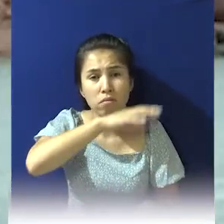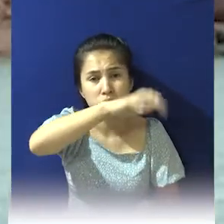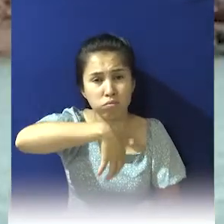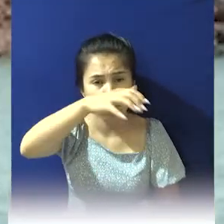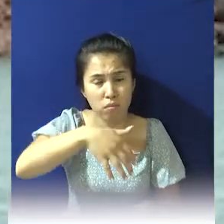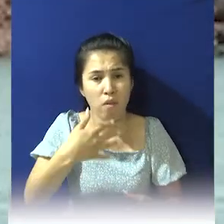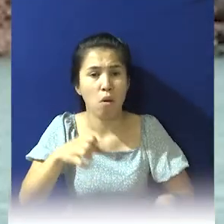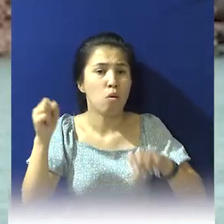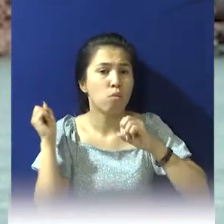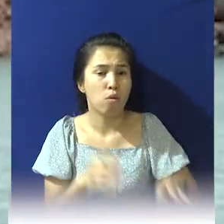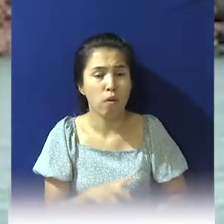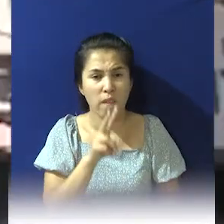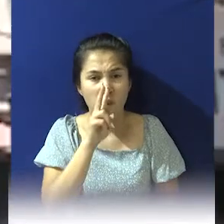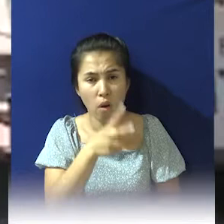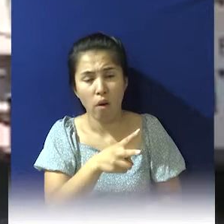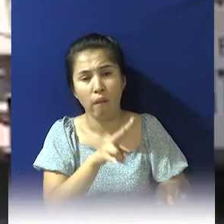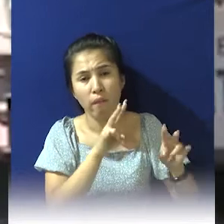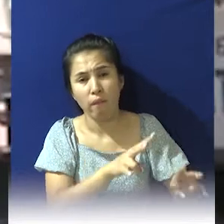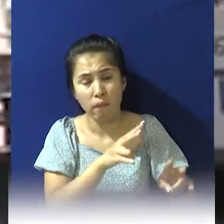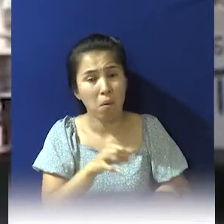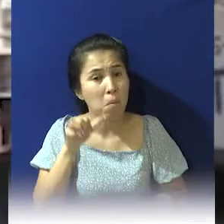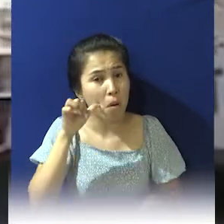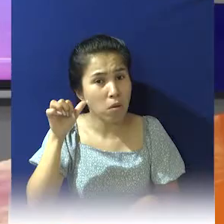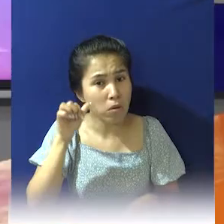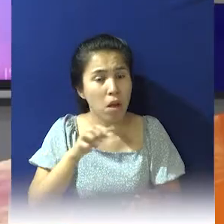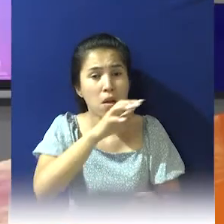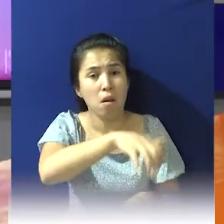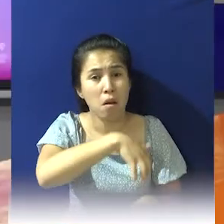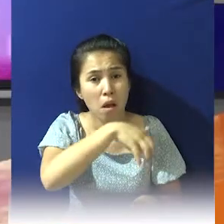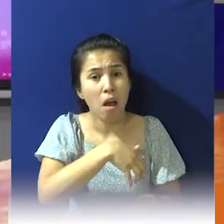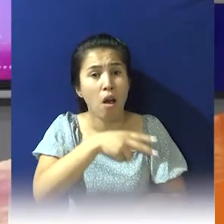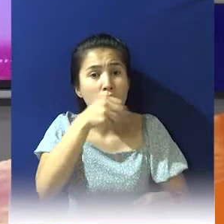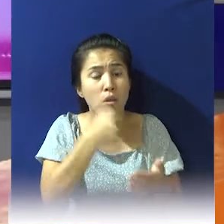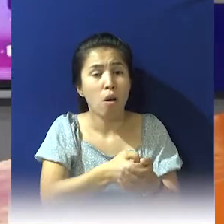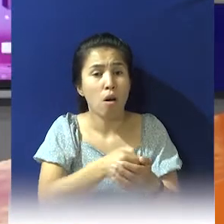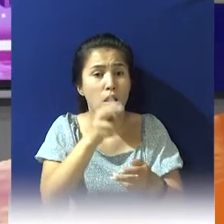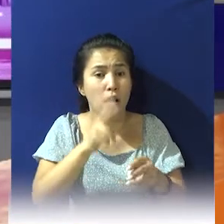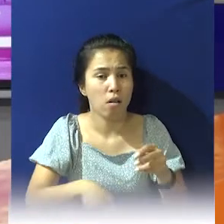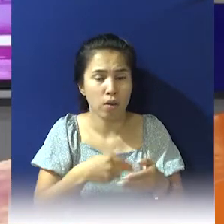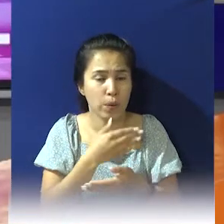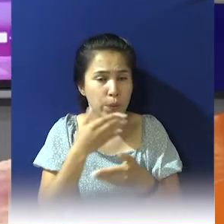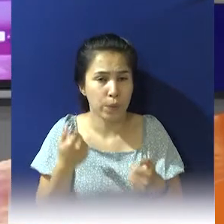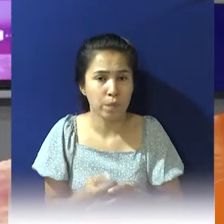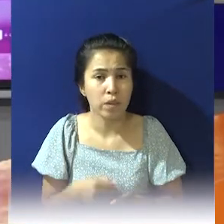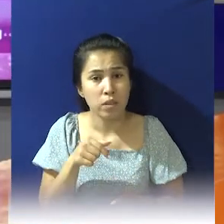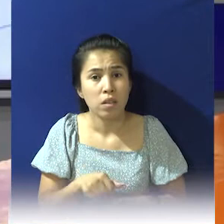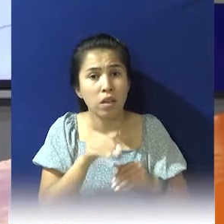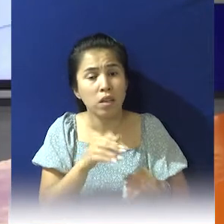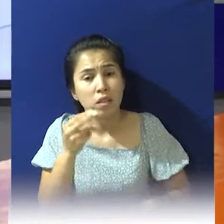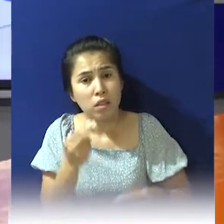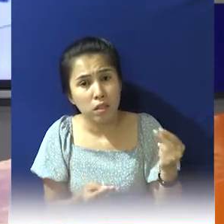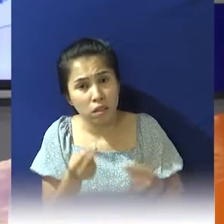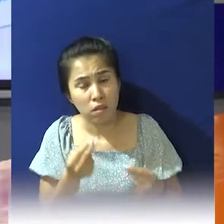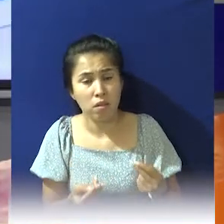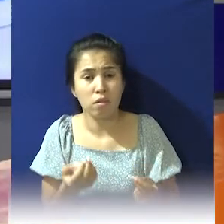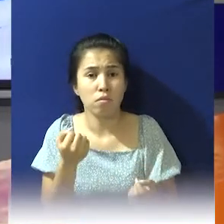Караганда-Балхаш. Кулеш Умурзакова, Кирилл Васильев, 77 News. КСК не выполняют свои обязанности, не готовят жители одной из